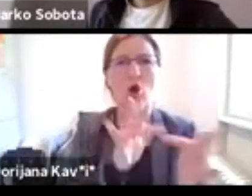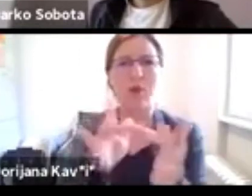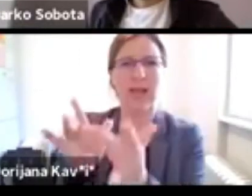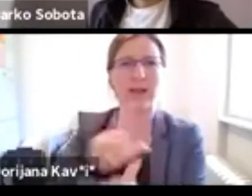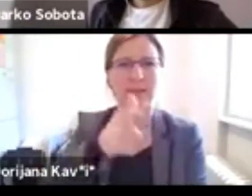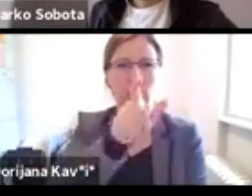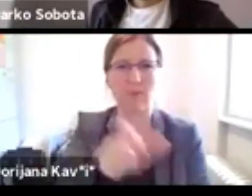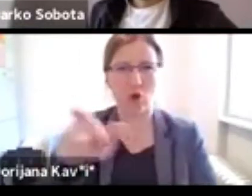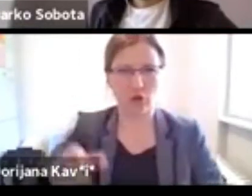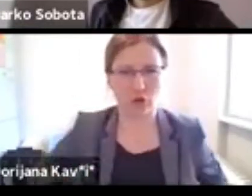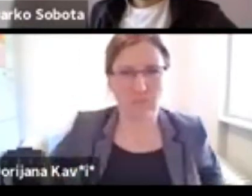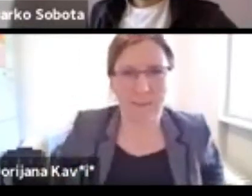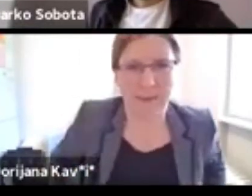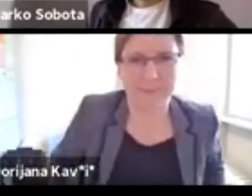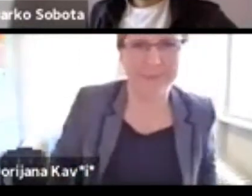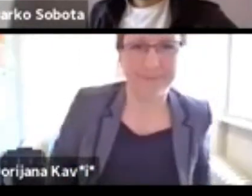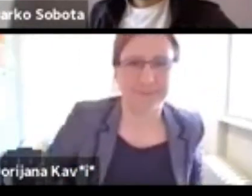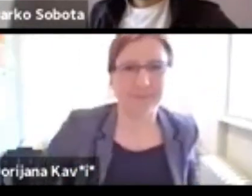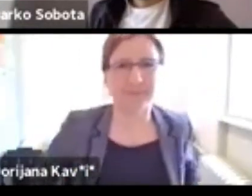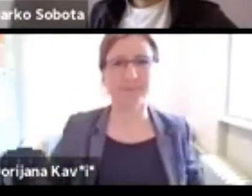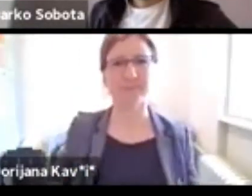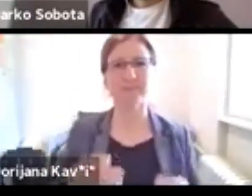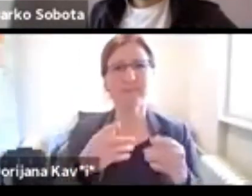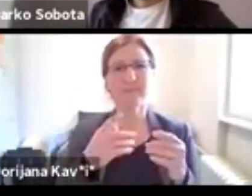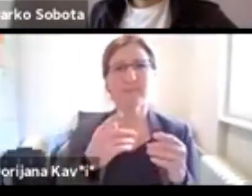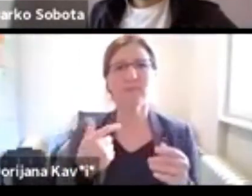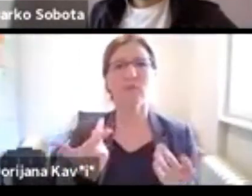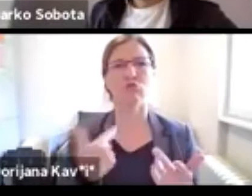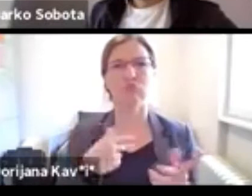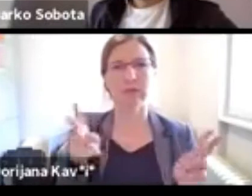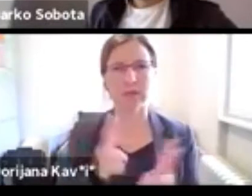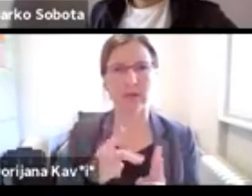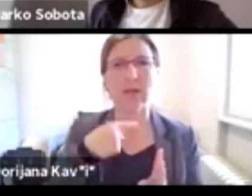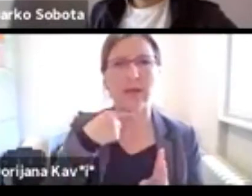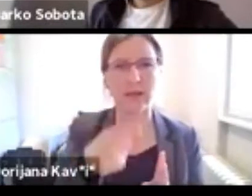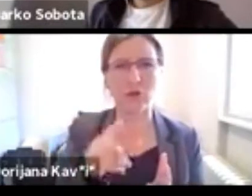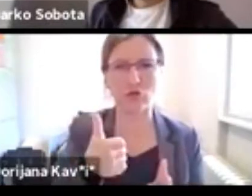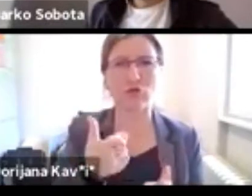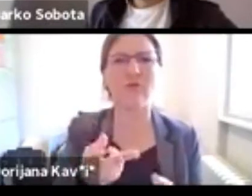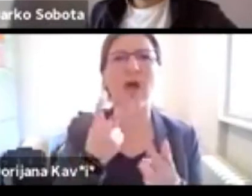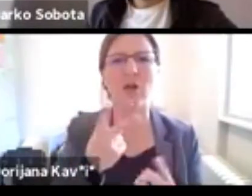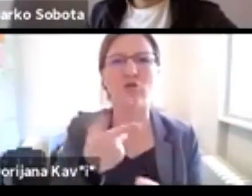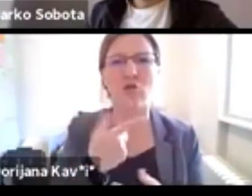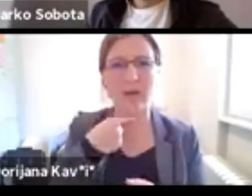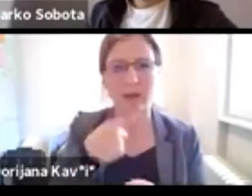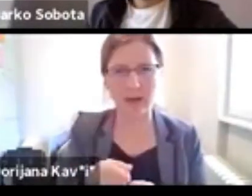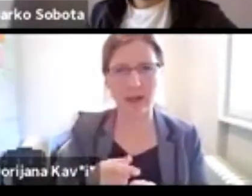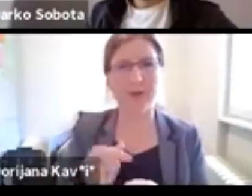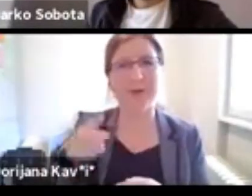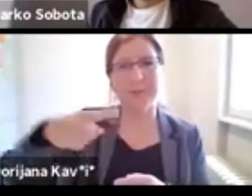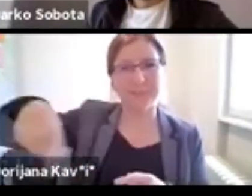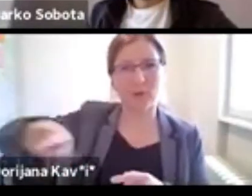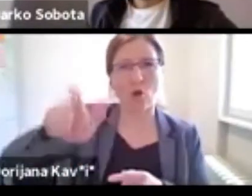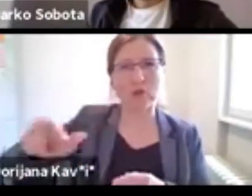radi. Ono što bi zapravo za kraj naglasila za osobe sa kroničnim bolestima, da oni nisu